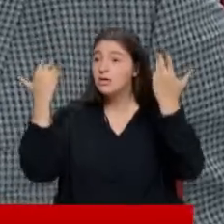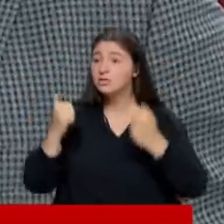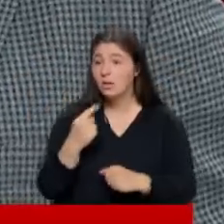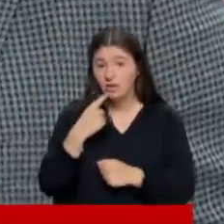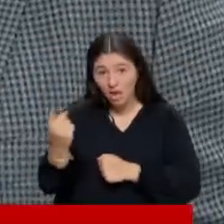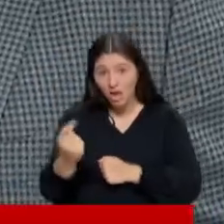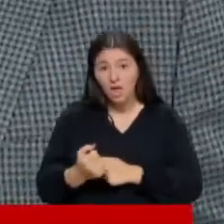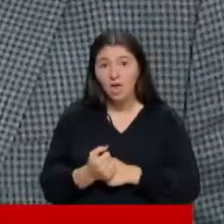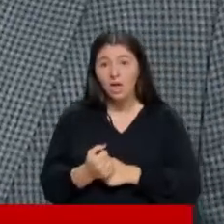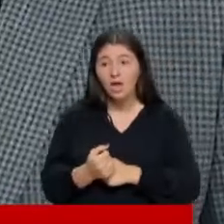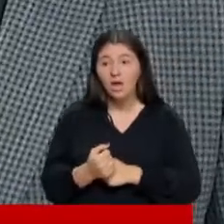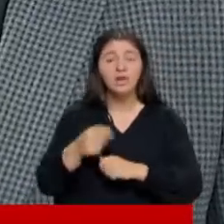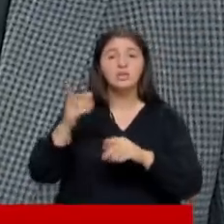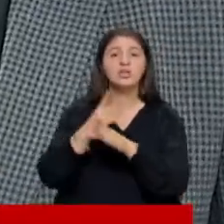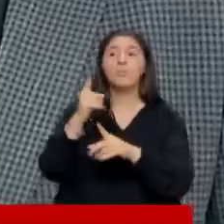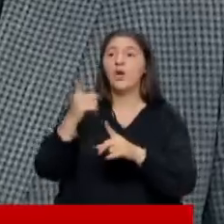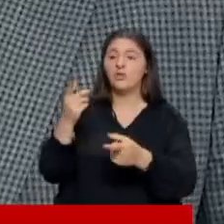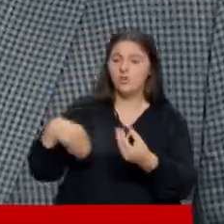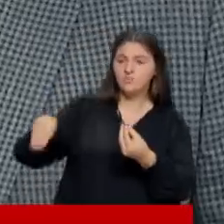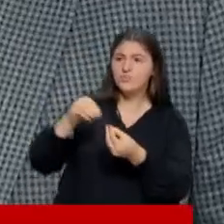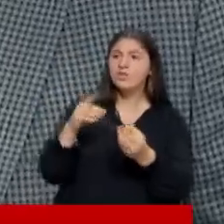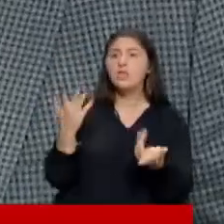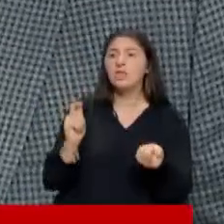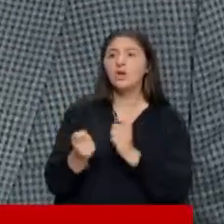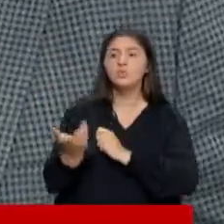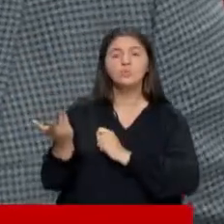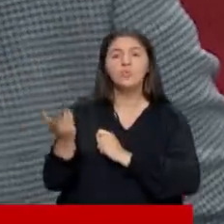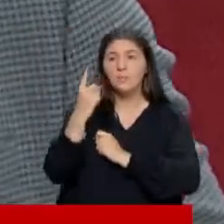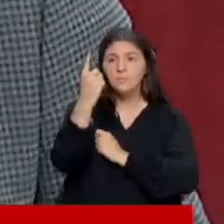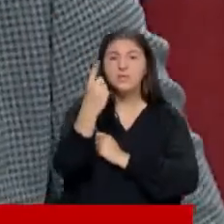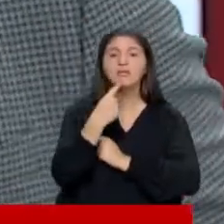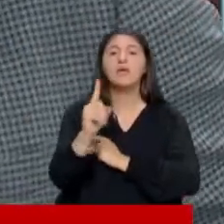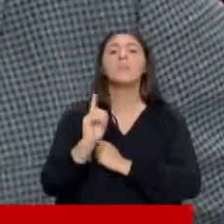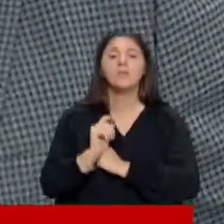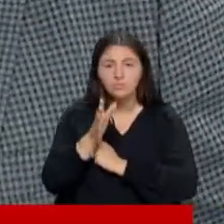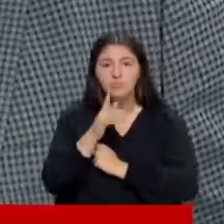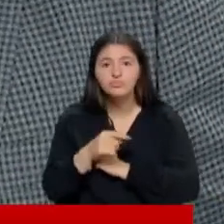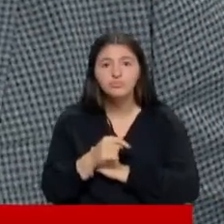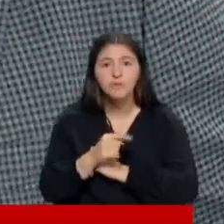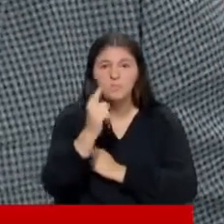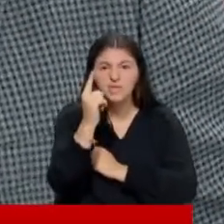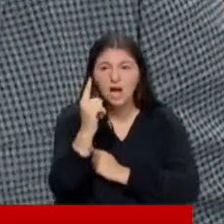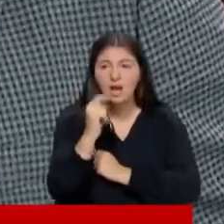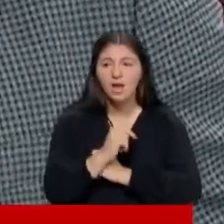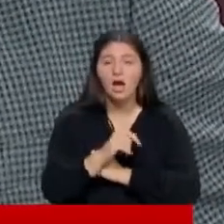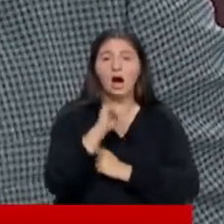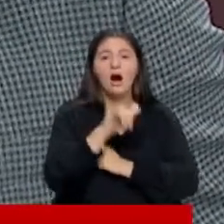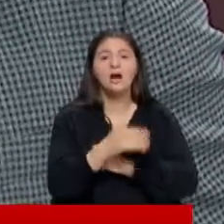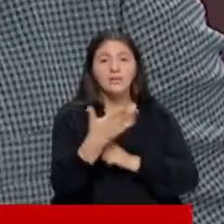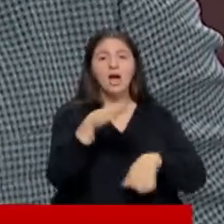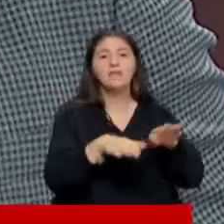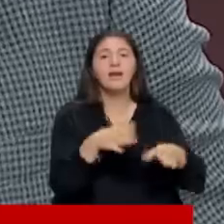Niye siz bu kadar artırdınız Ne değişti Bir tanesi diyemedi biliyor musun hak nedir